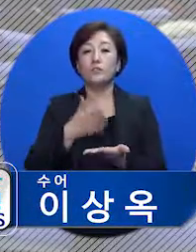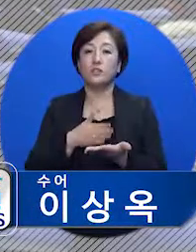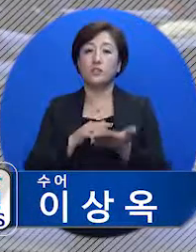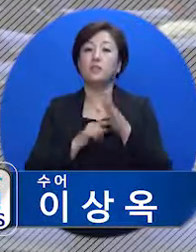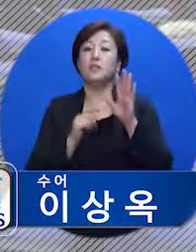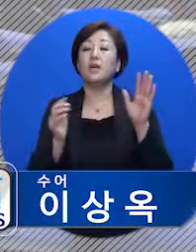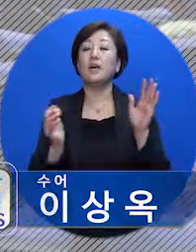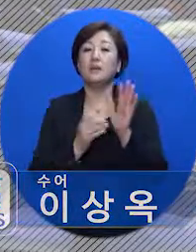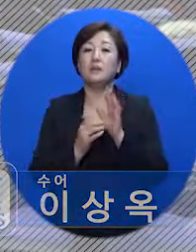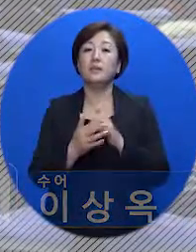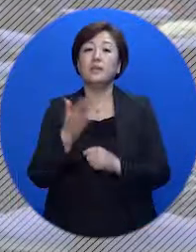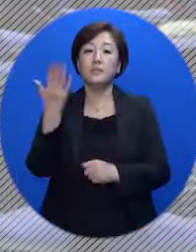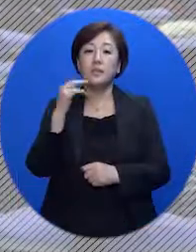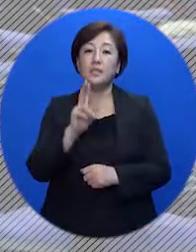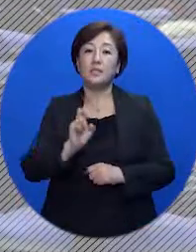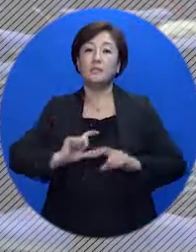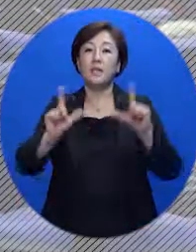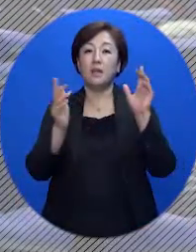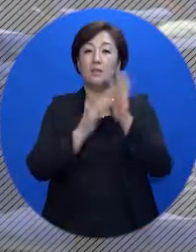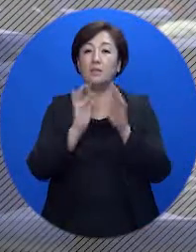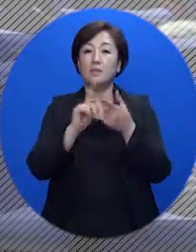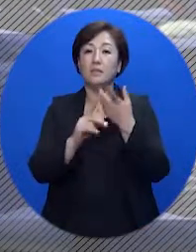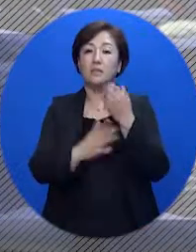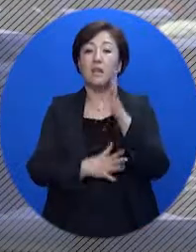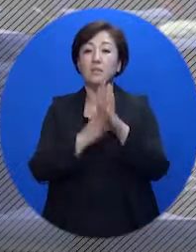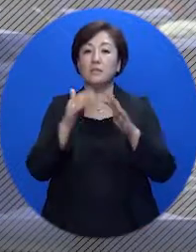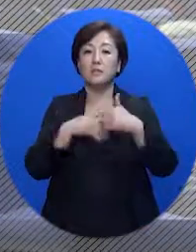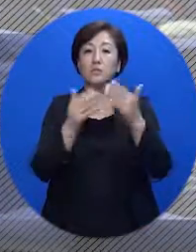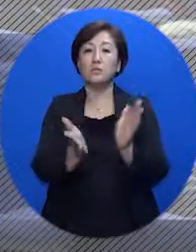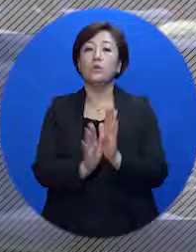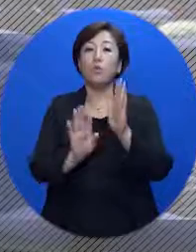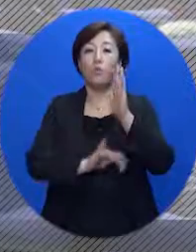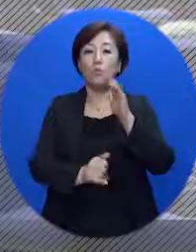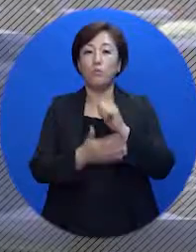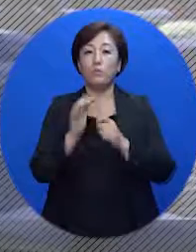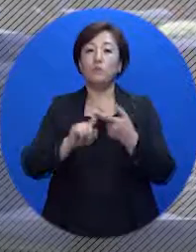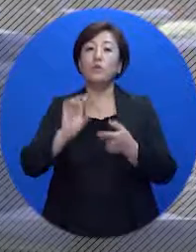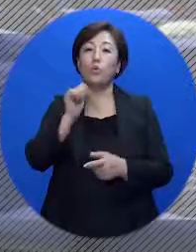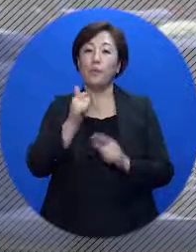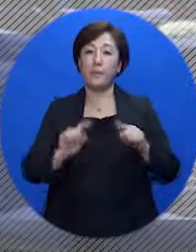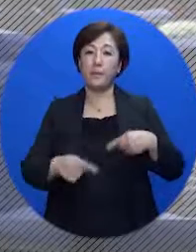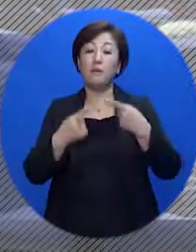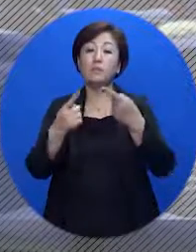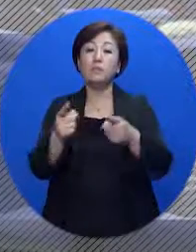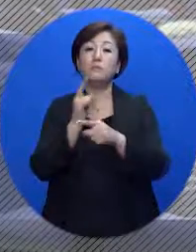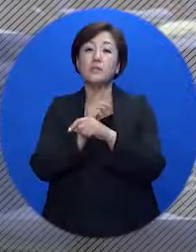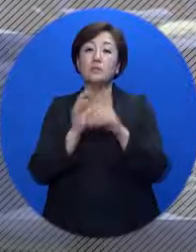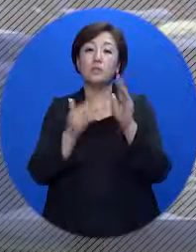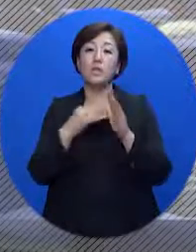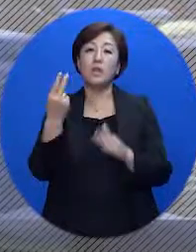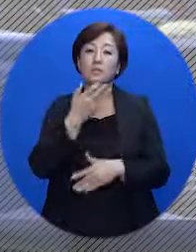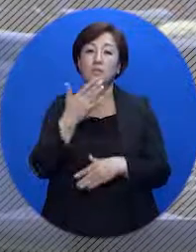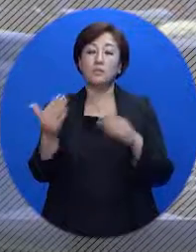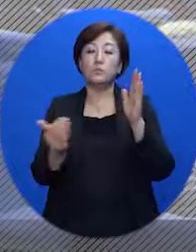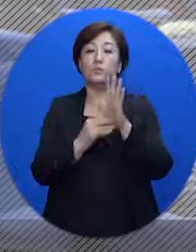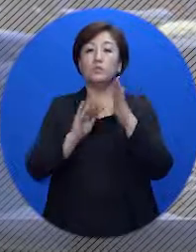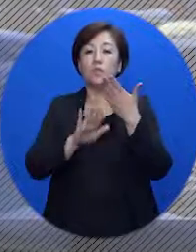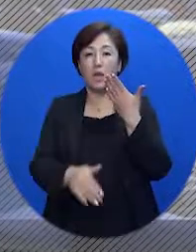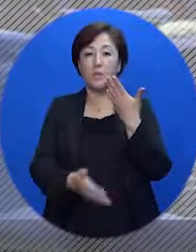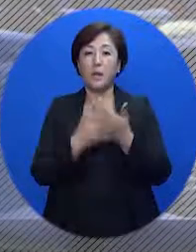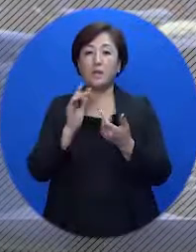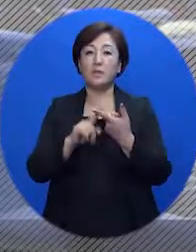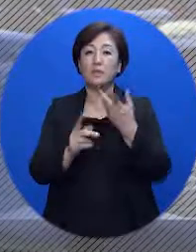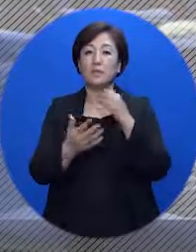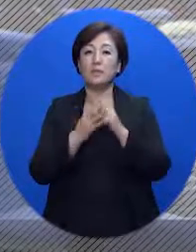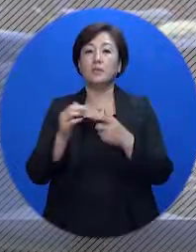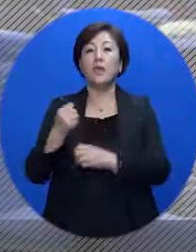오늘의 소식입니다. 지난 24일 시 소속 공무원 등 500여 명이 참석한 가운데 2019 하반기